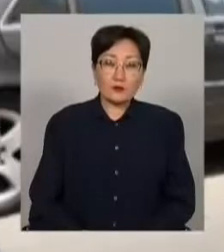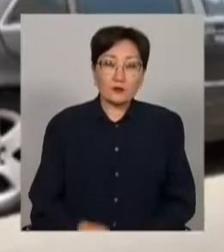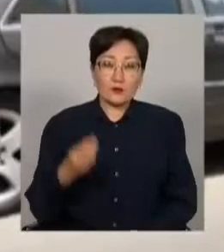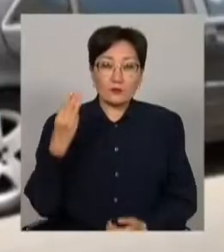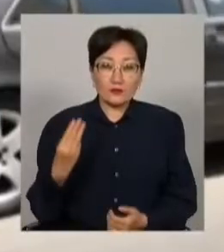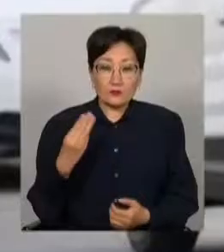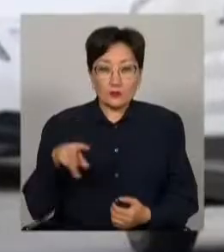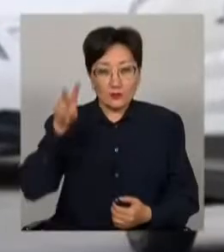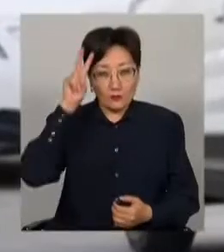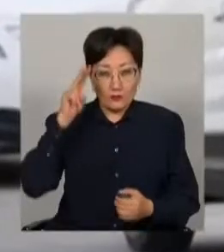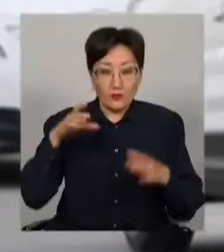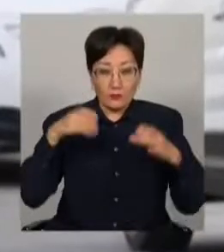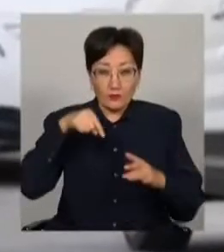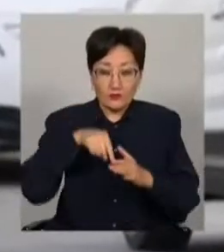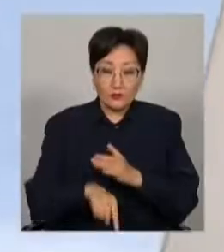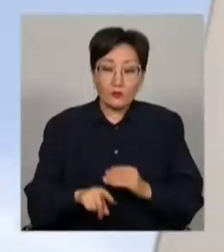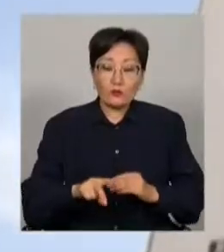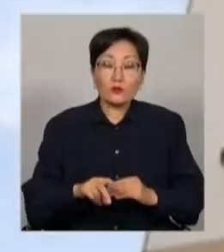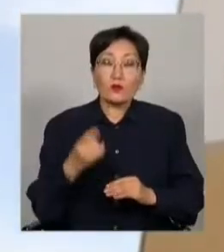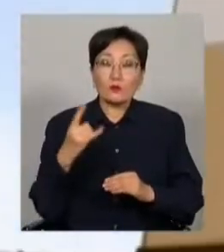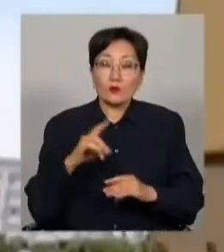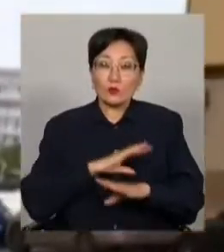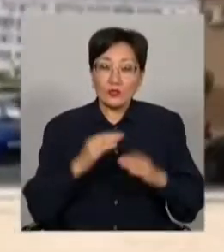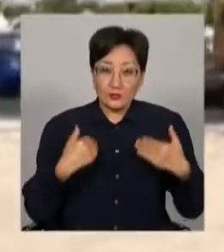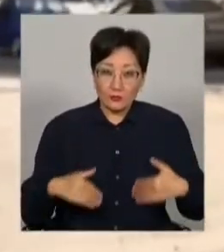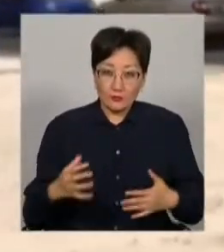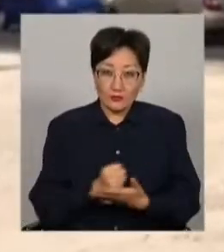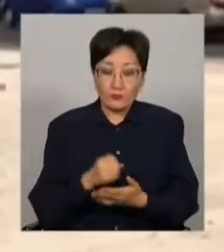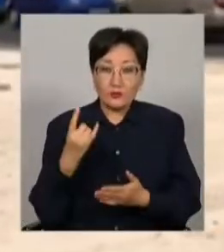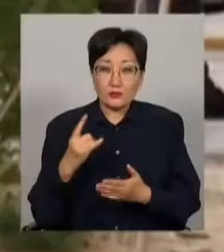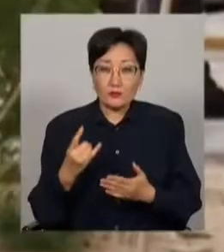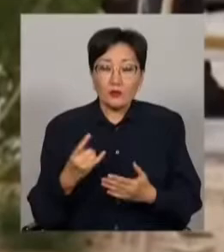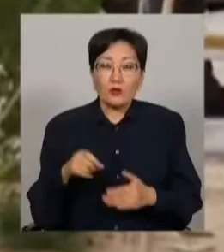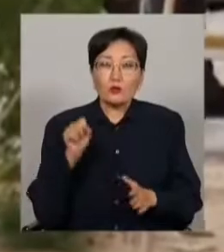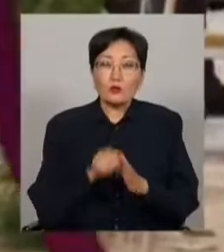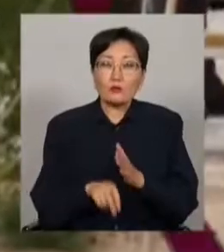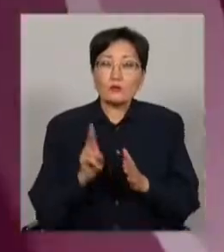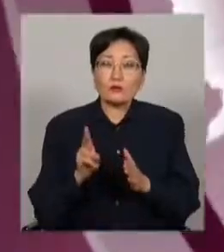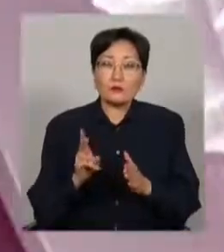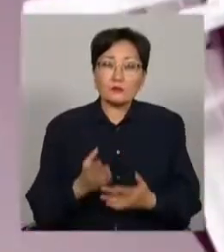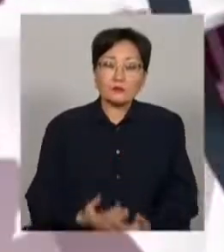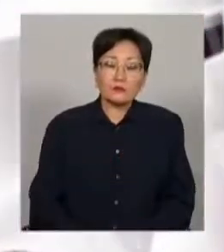Ақтауда кәріз құдығынан шала туған нәрестенің денесі табылды. Шақалаққа қиянат жасаған кім?